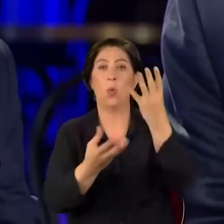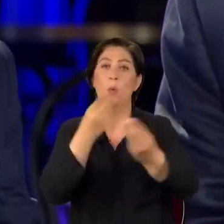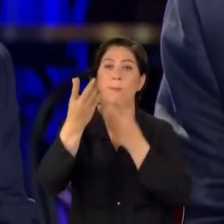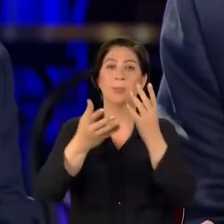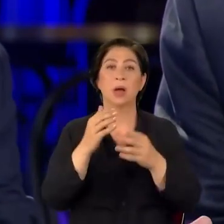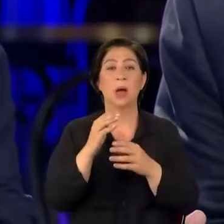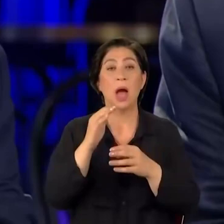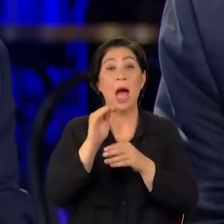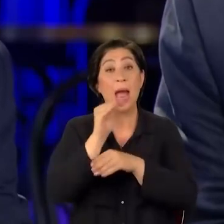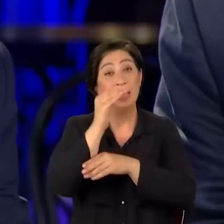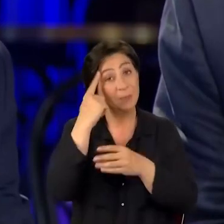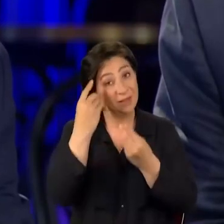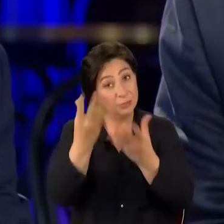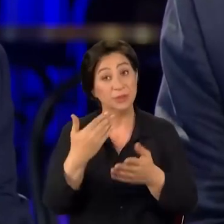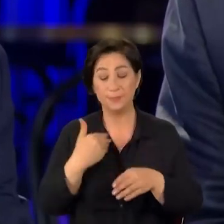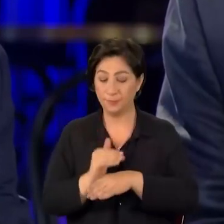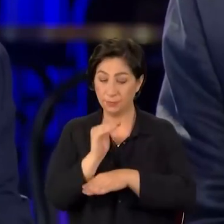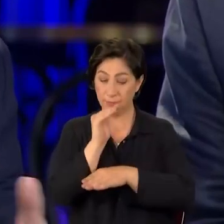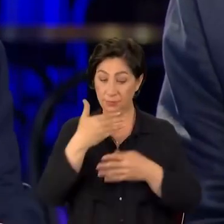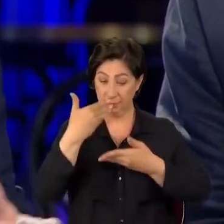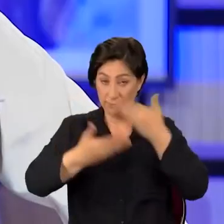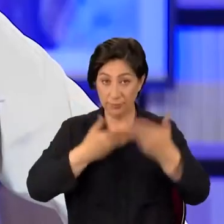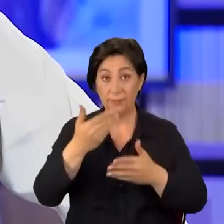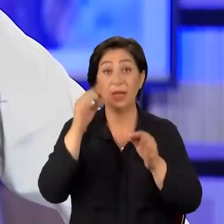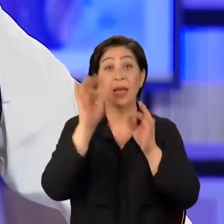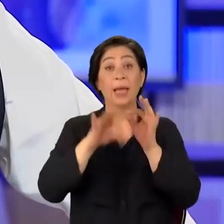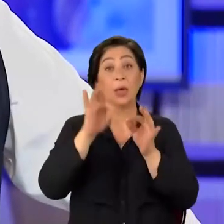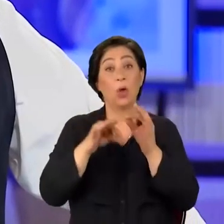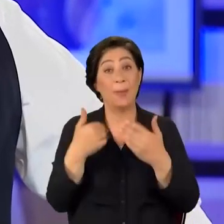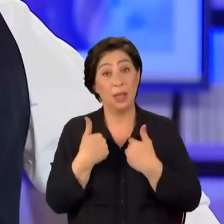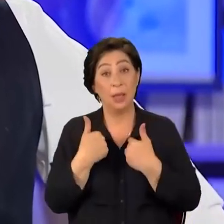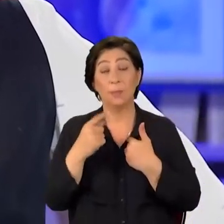Hayat bilgisi vermeye çalışıyorum, yaşadıklarımı anlatıyorum. Evet. Ekonomimiz